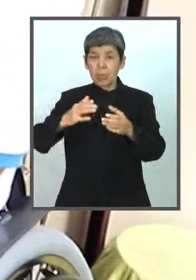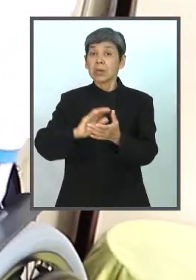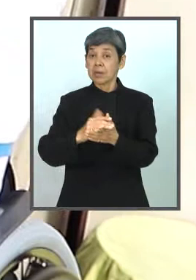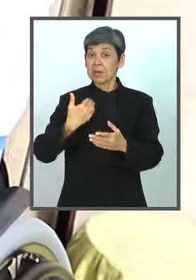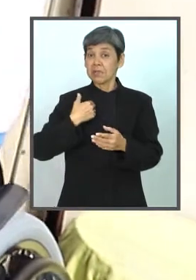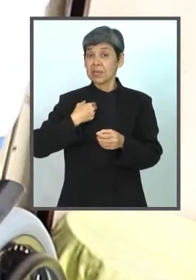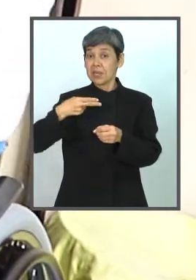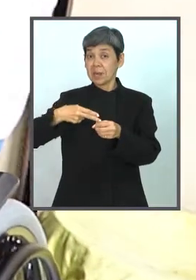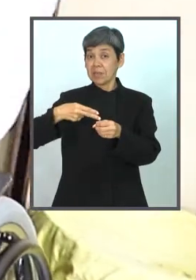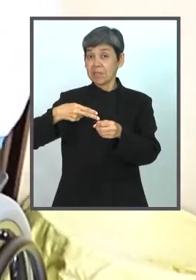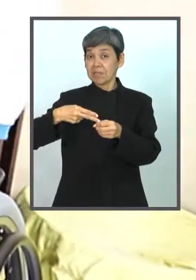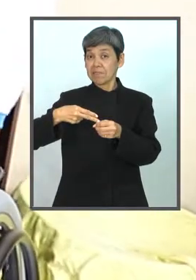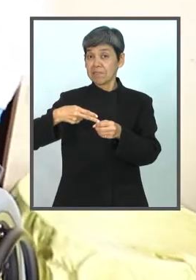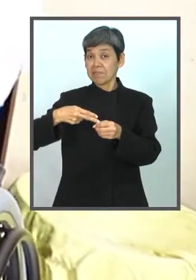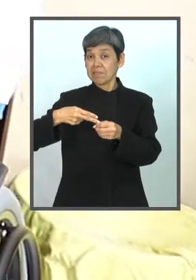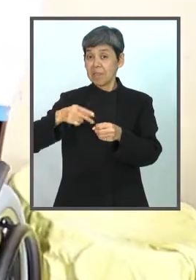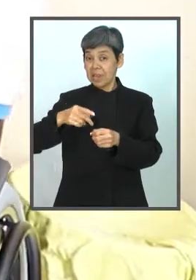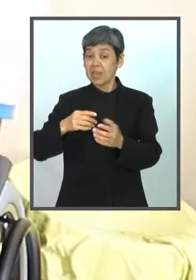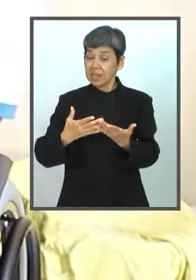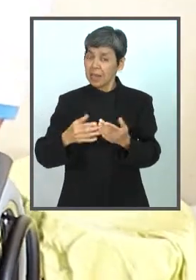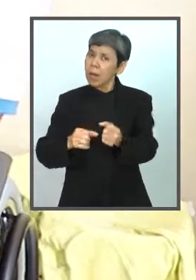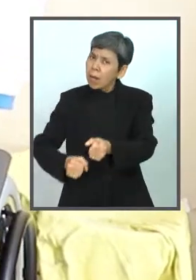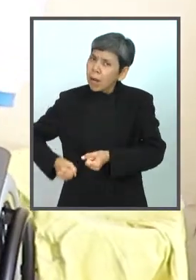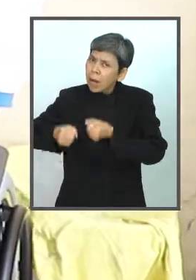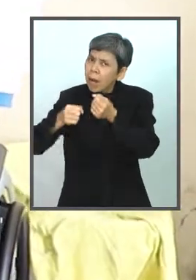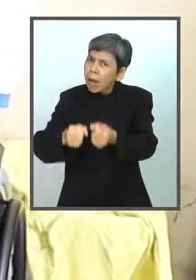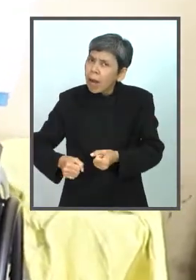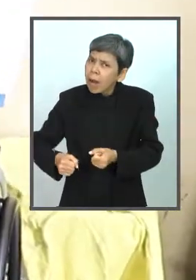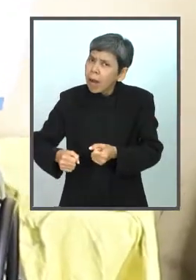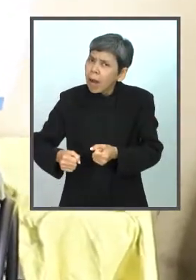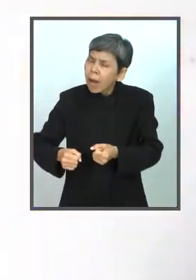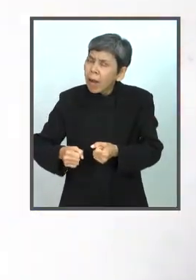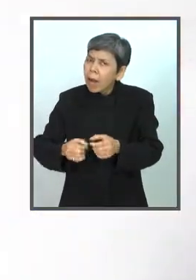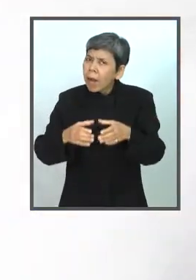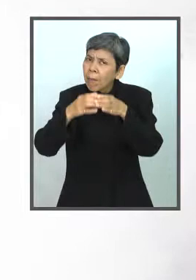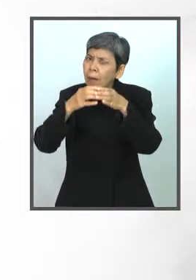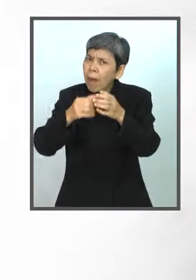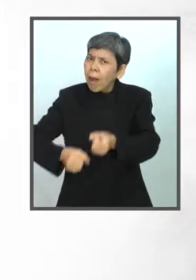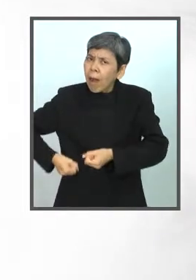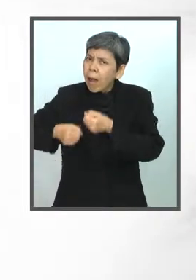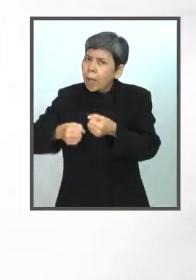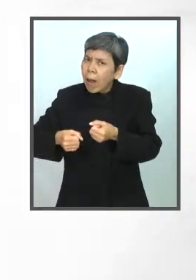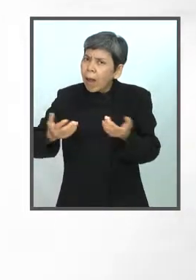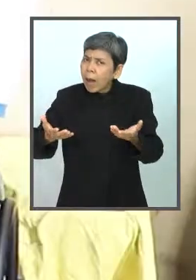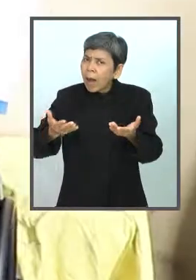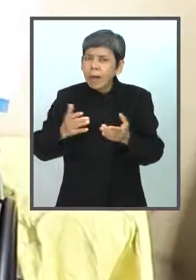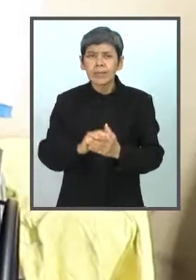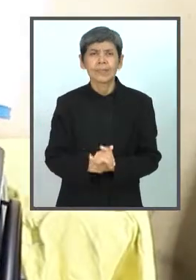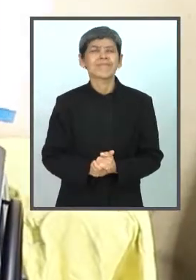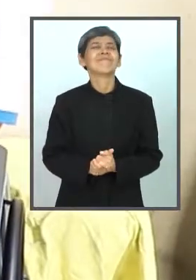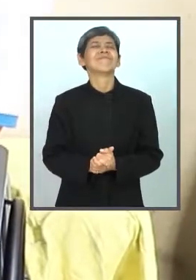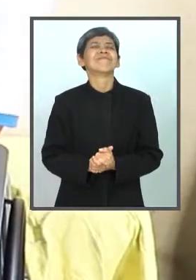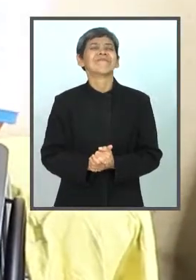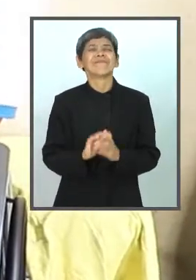ผมส่วนนี้ฮะพายครับผลิตน้ำมันพายกันอยู่ครับ ผลิตน้ำมันพายกันอยู ่